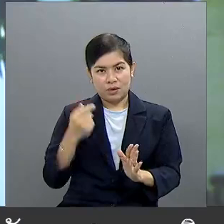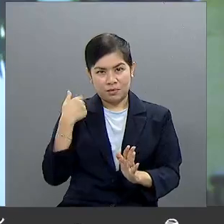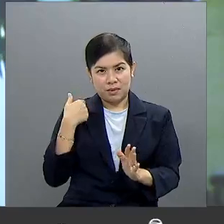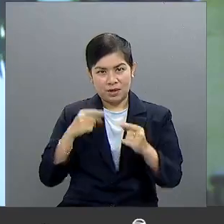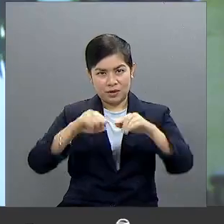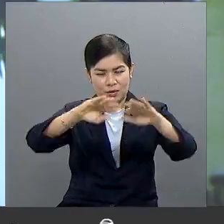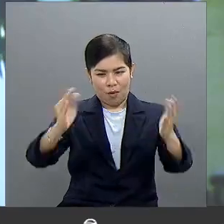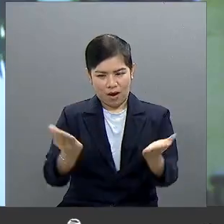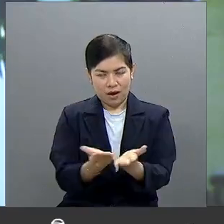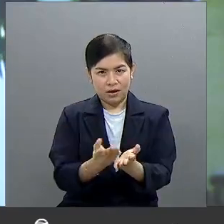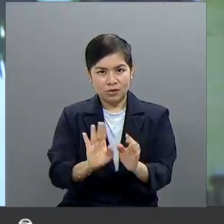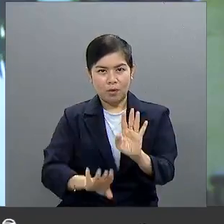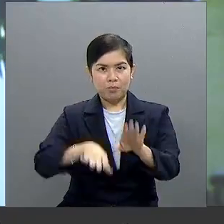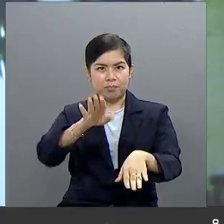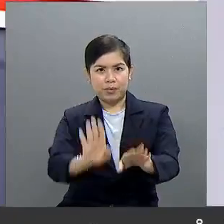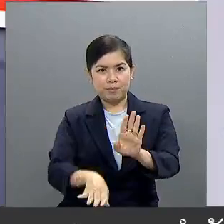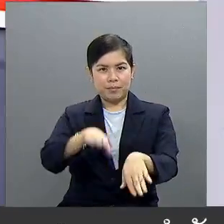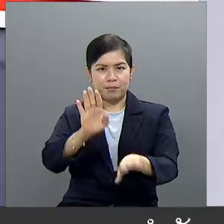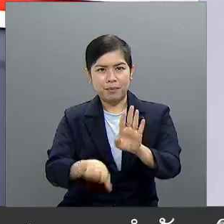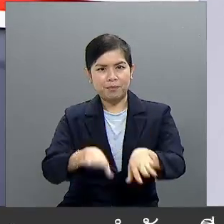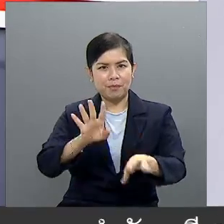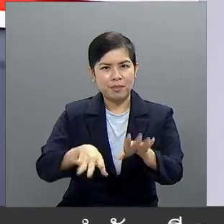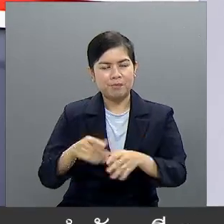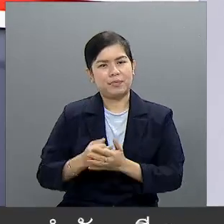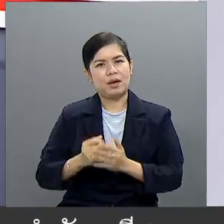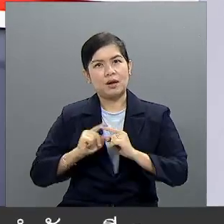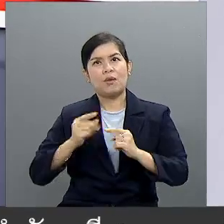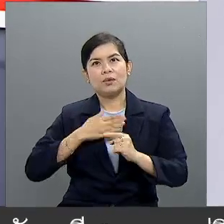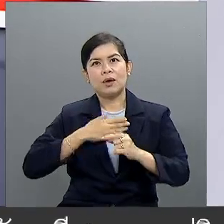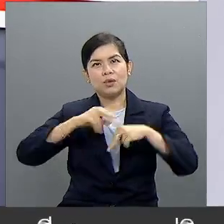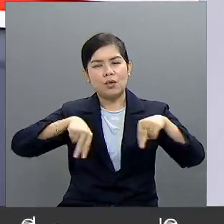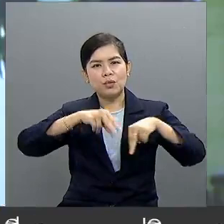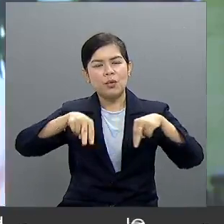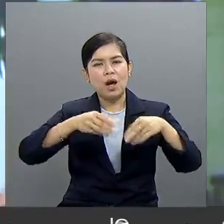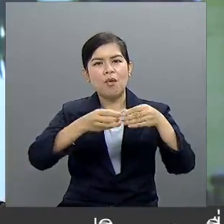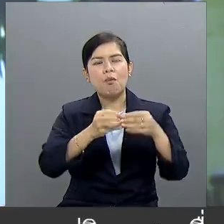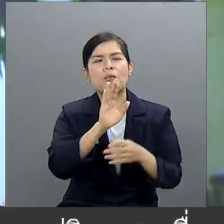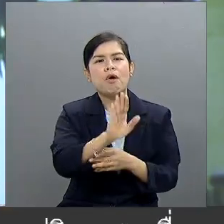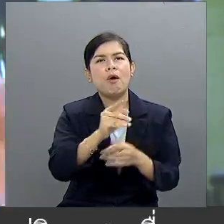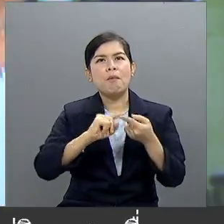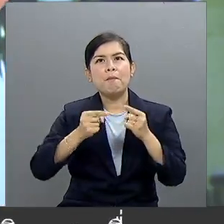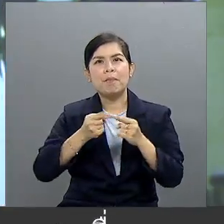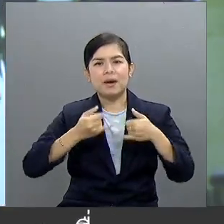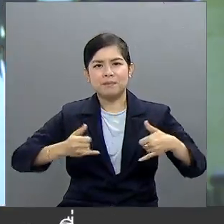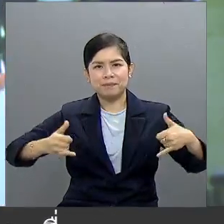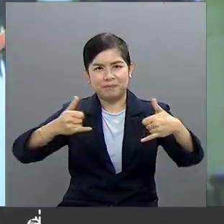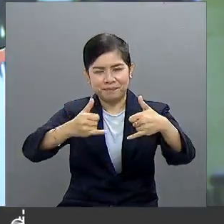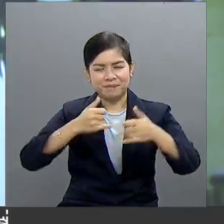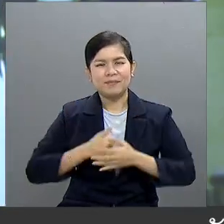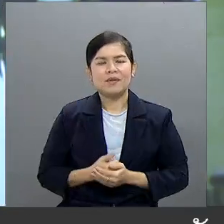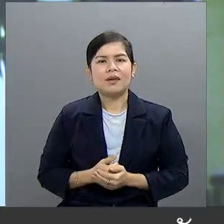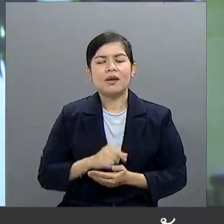มัยนั้นเนี่ยมีหน้าที่ทำความสะอาดเวทีดูแลเพื่อนๆถ้าเกิดว่ามีงานเซิงอะไรอย่างงี้นะคุณผู้ชมก็จะมีโช